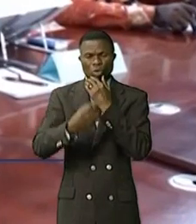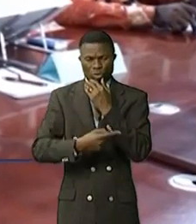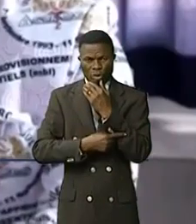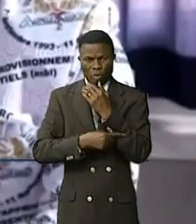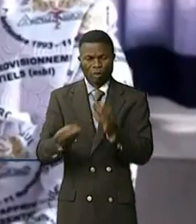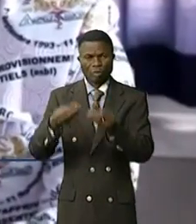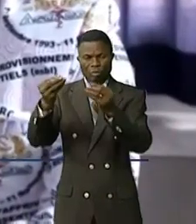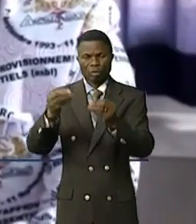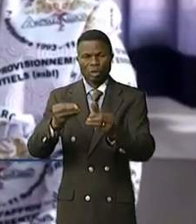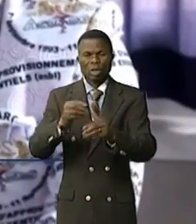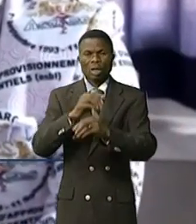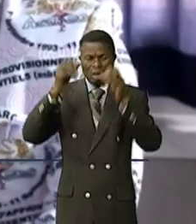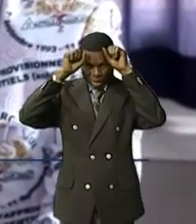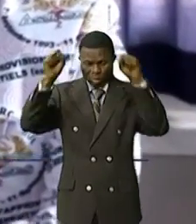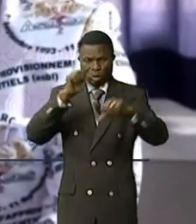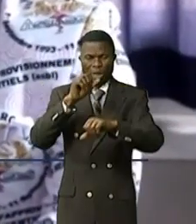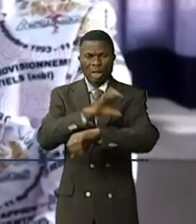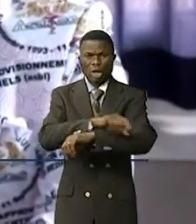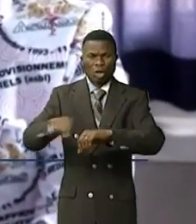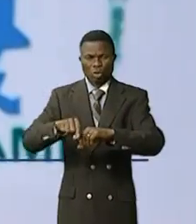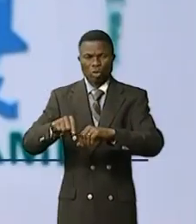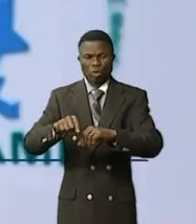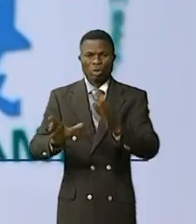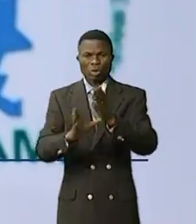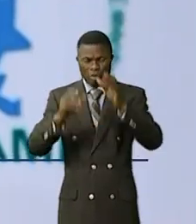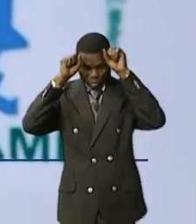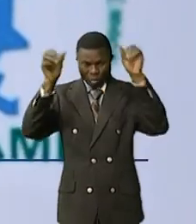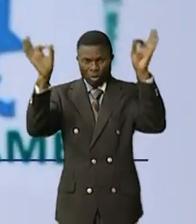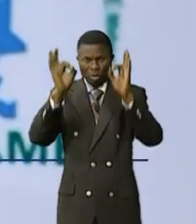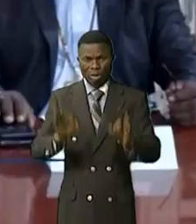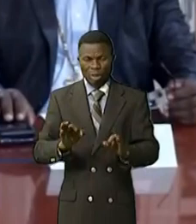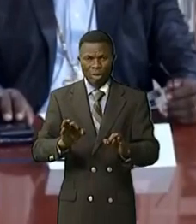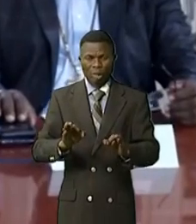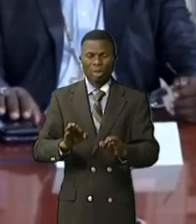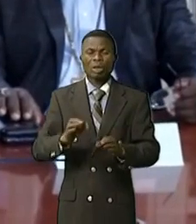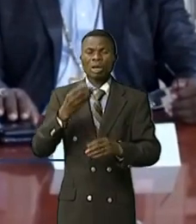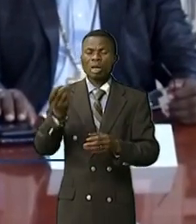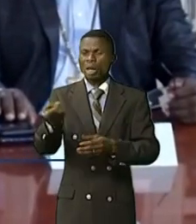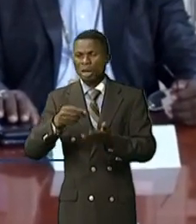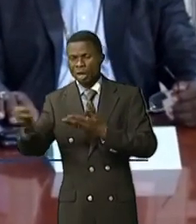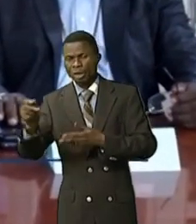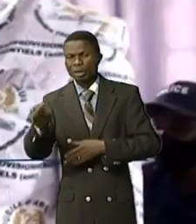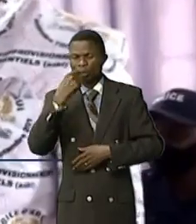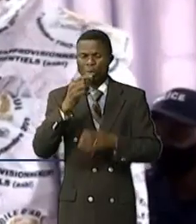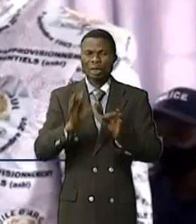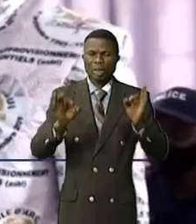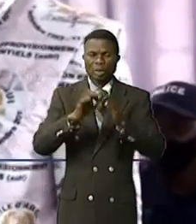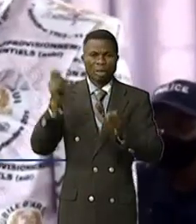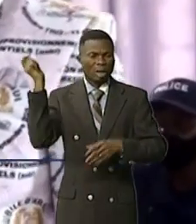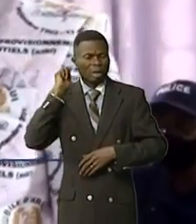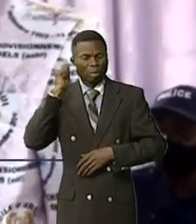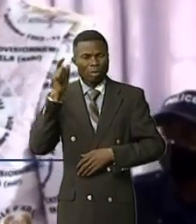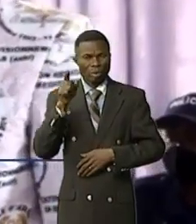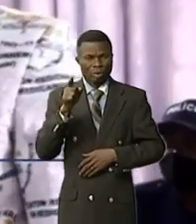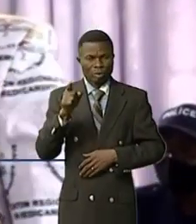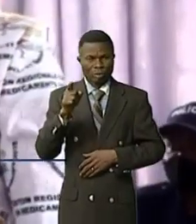président du conseil d'administration de la SRAMES et vice-président de la Fédération de la centrale d'achat à médicaments essentiels, le professeur Joseph